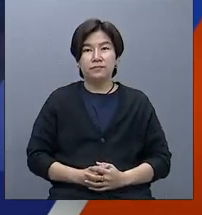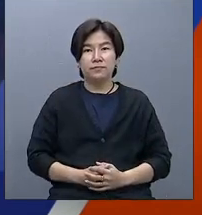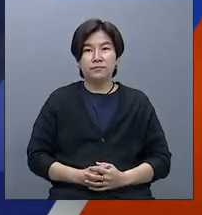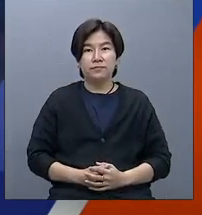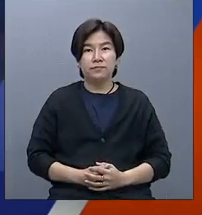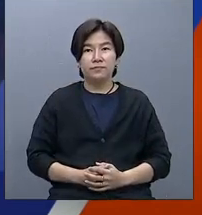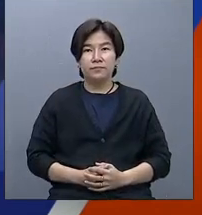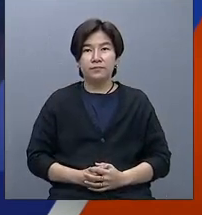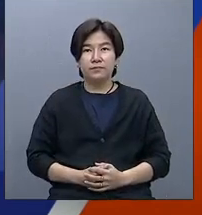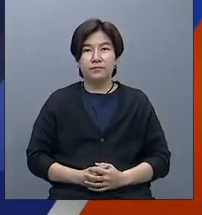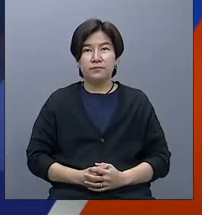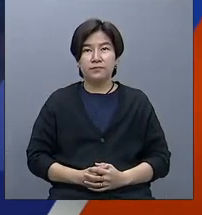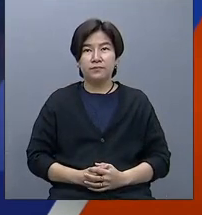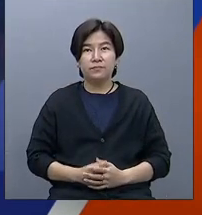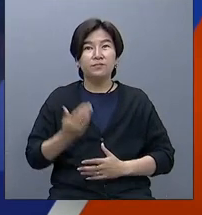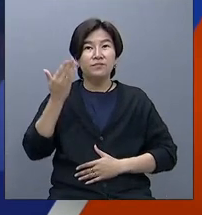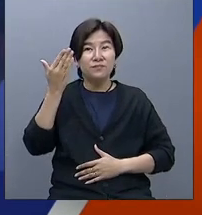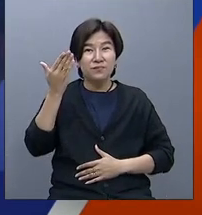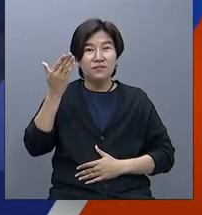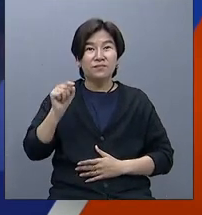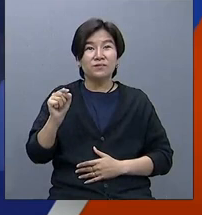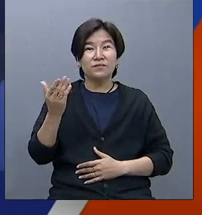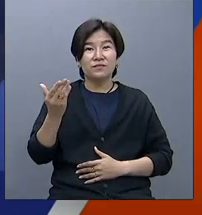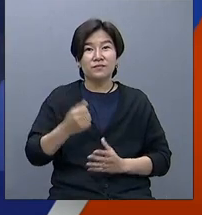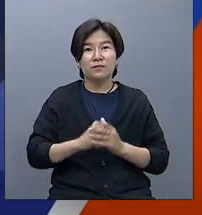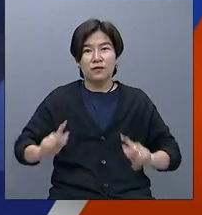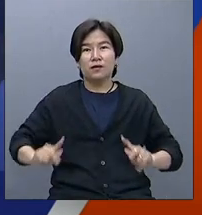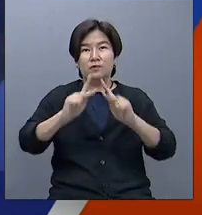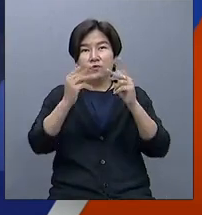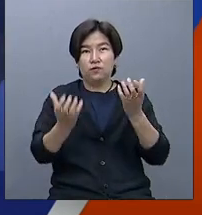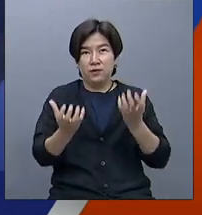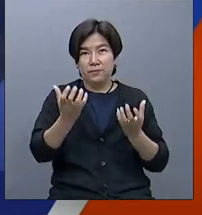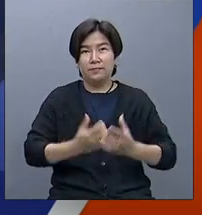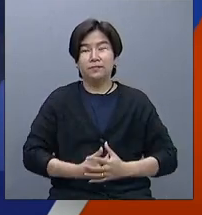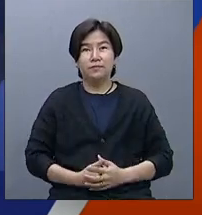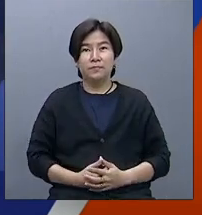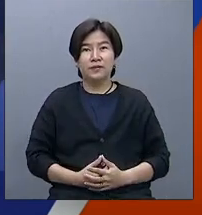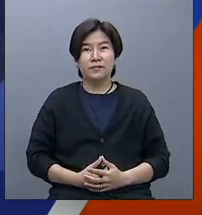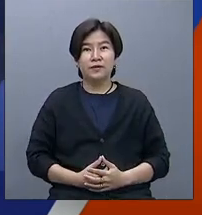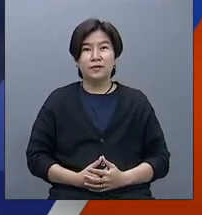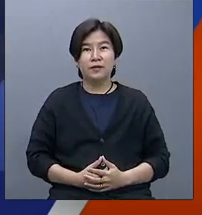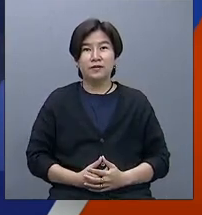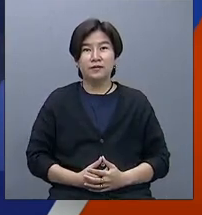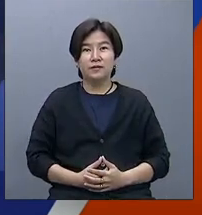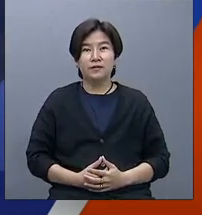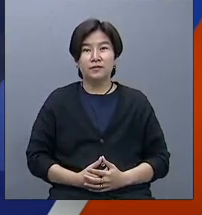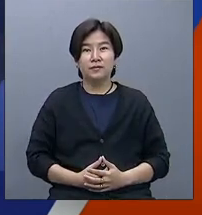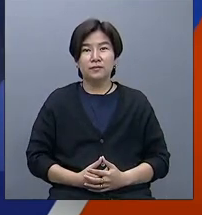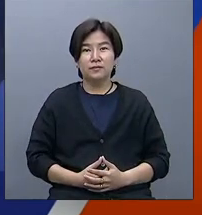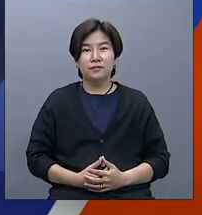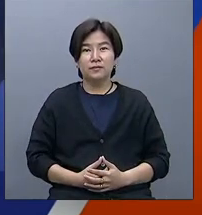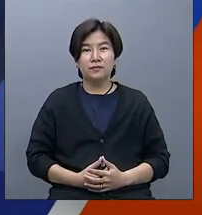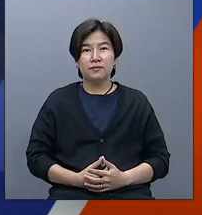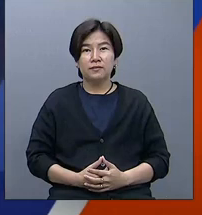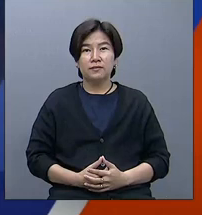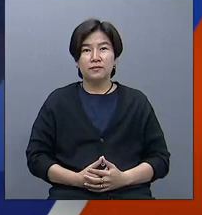ส่วนพรรคประชาธาตุค่ะได้โควต้ารัฐมนตรีว่าการกระทรวงยุติธรรมคาดว่าเป็นพันตำรวจเอกทวีสอดส่องที่จะรับ